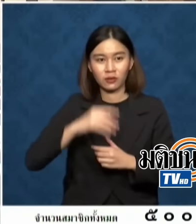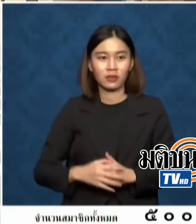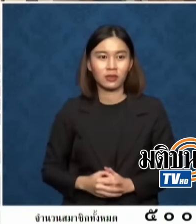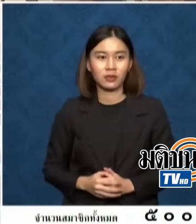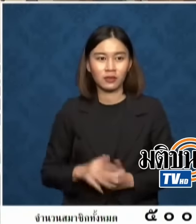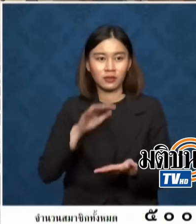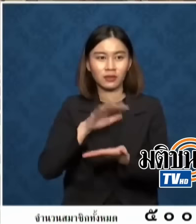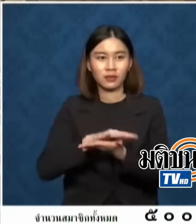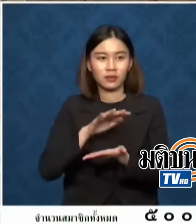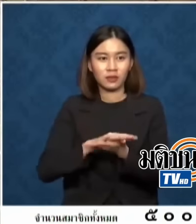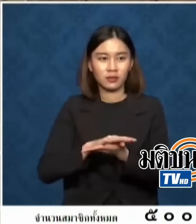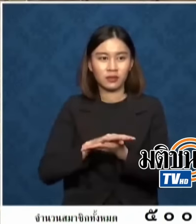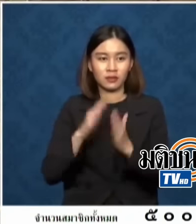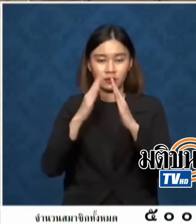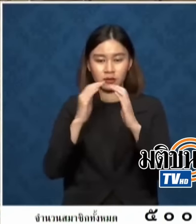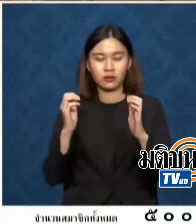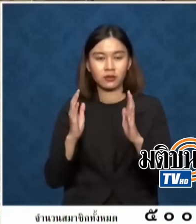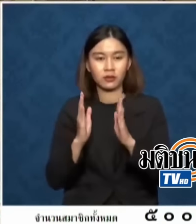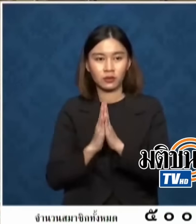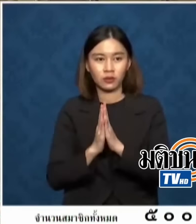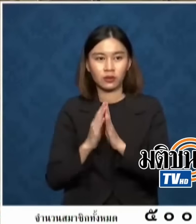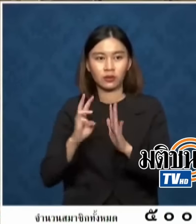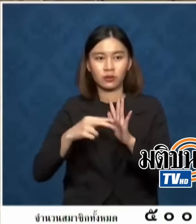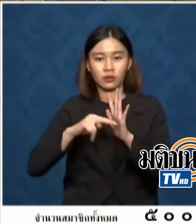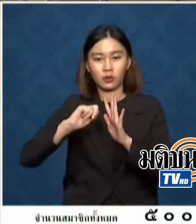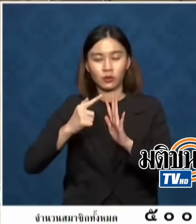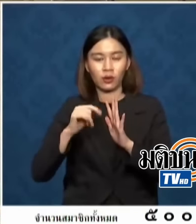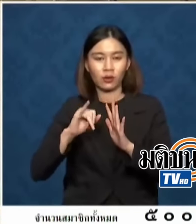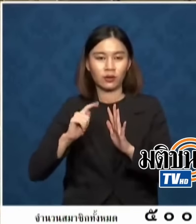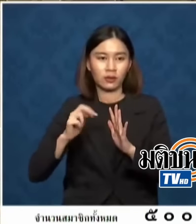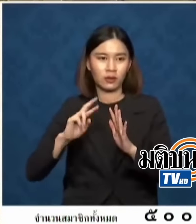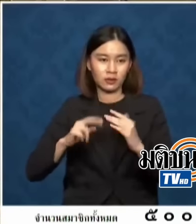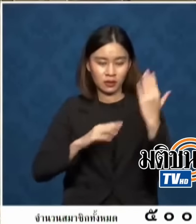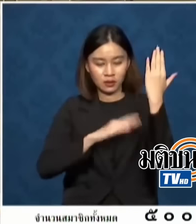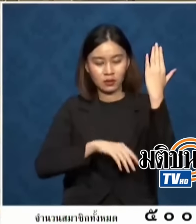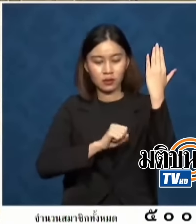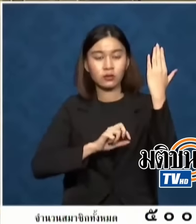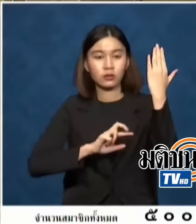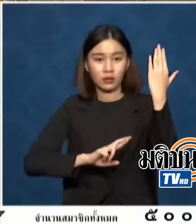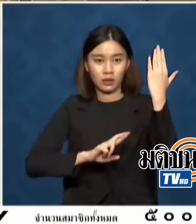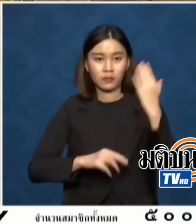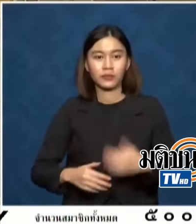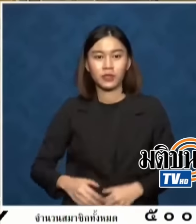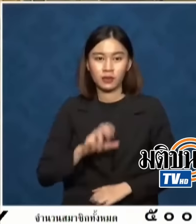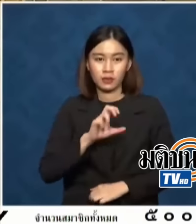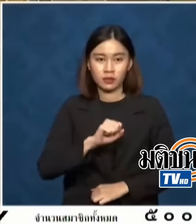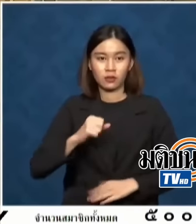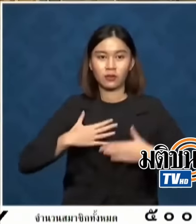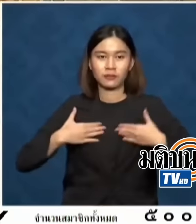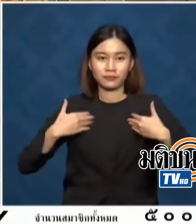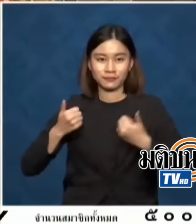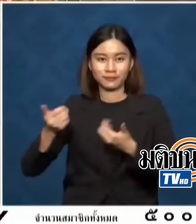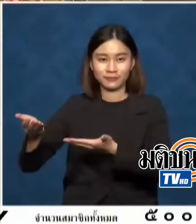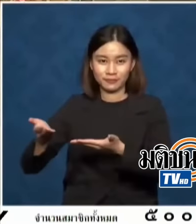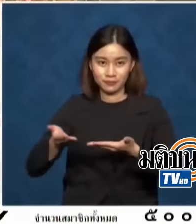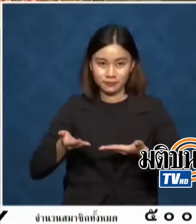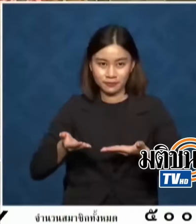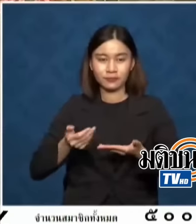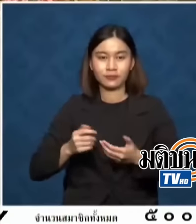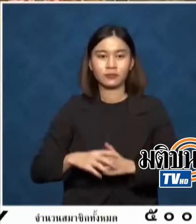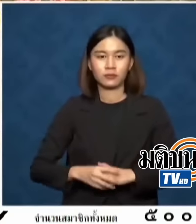งเรียนวัดวังไซอำเภอกาญจนดิษฐ์จังหวัดสุราษฎร์ธานีนะครับสภาผู้แทนราษฎรยินดีต้อนรับนะครับ